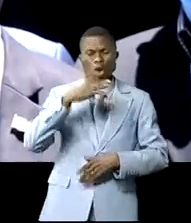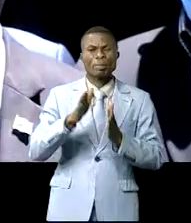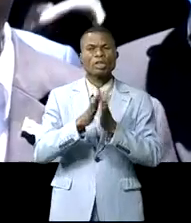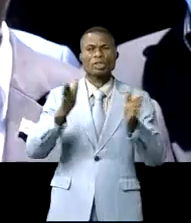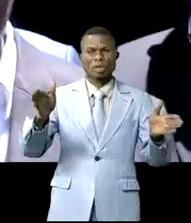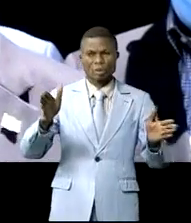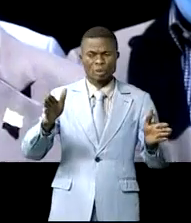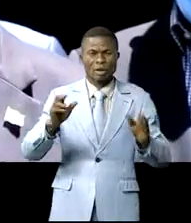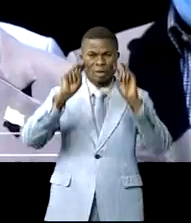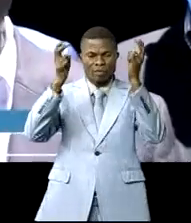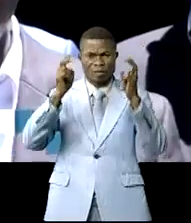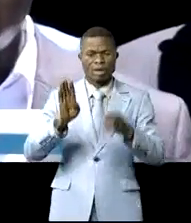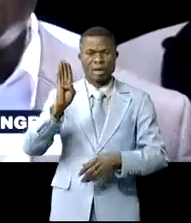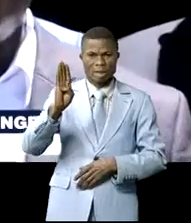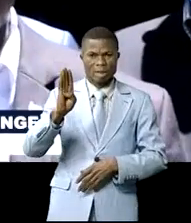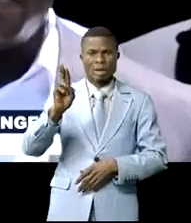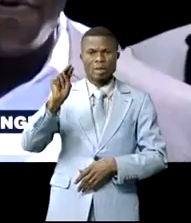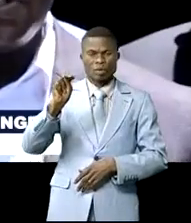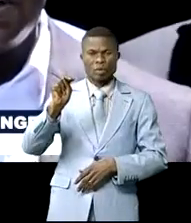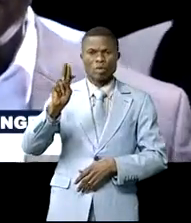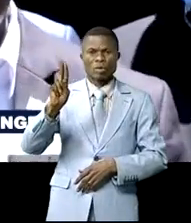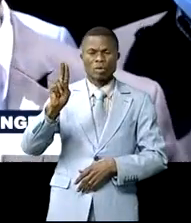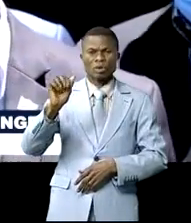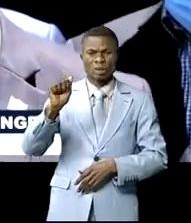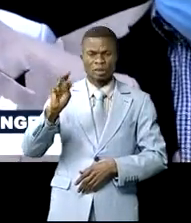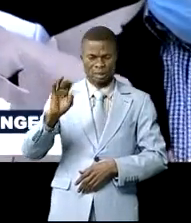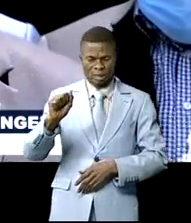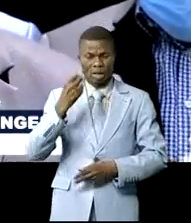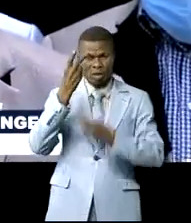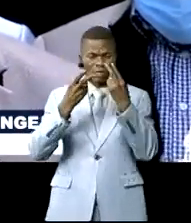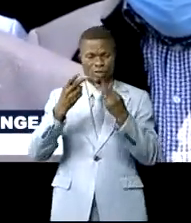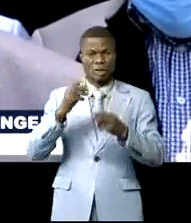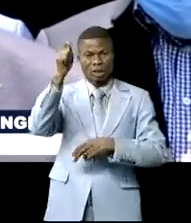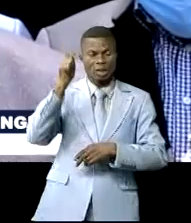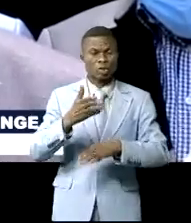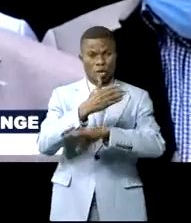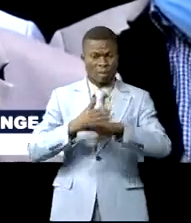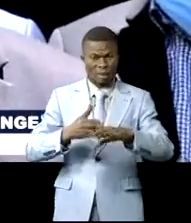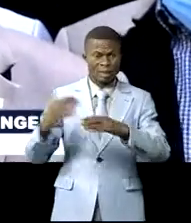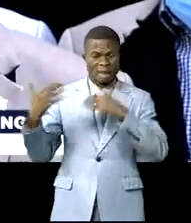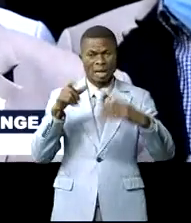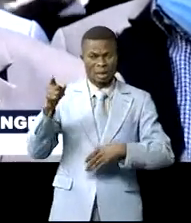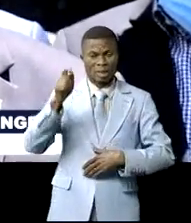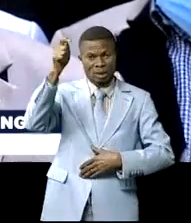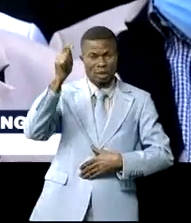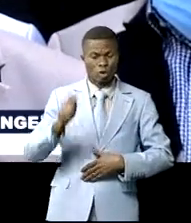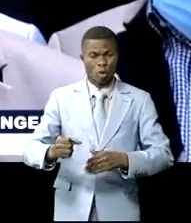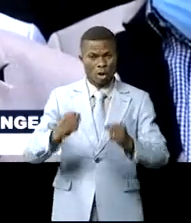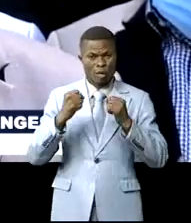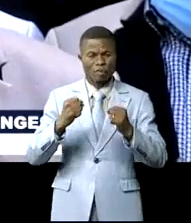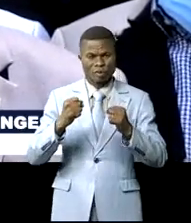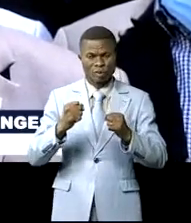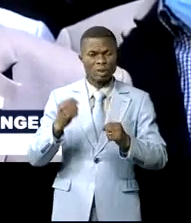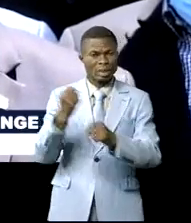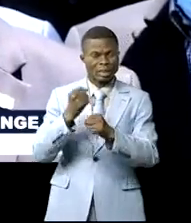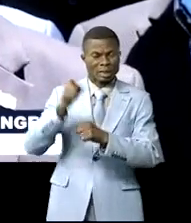général de Bounia, où nous sommes venus visiter nos blessés de guerre, ces militaires, ces vaillants soldats qui vont sur le